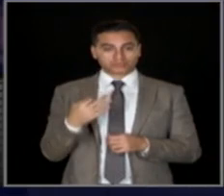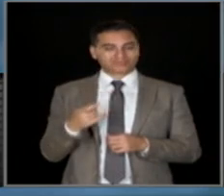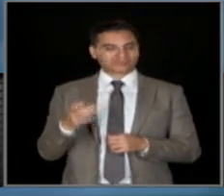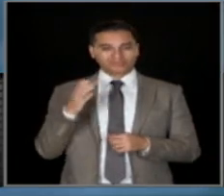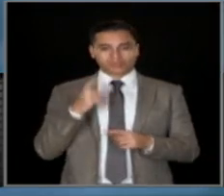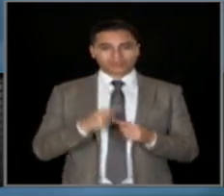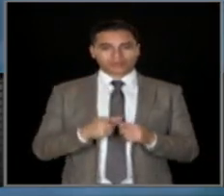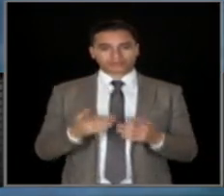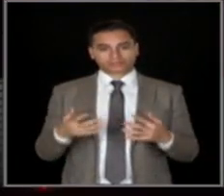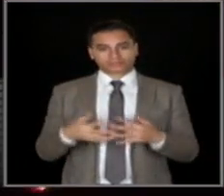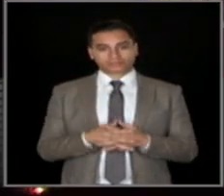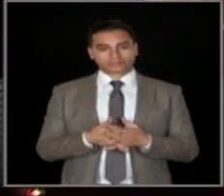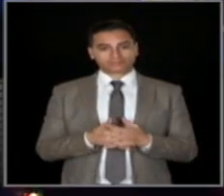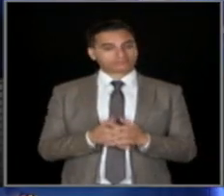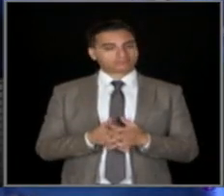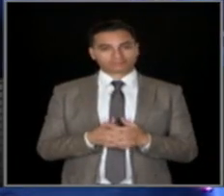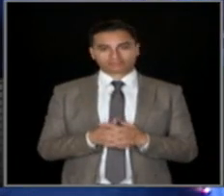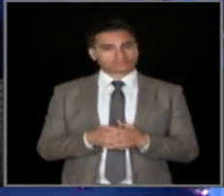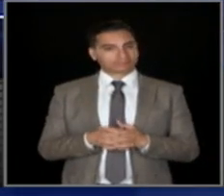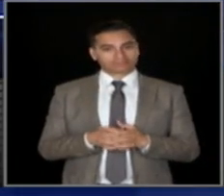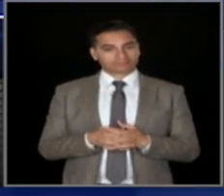إجابة خاطئة.